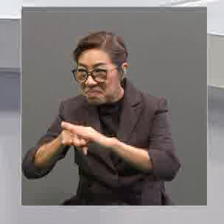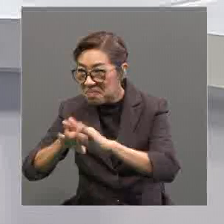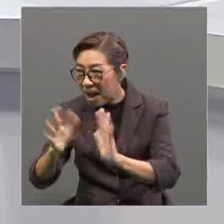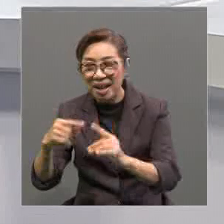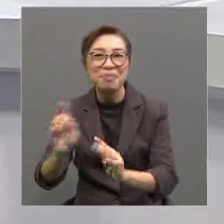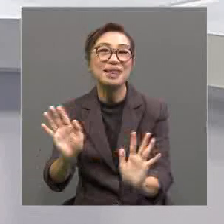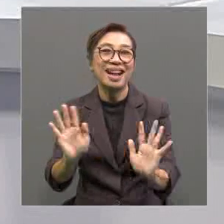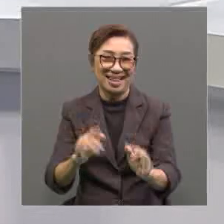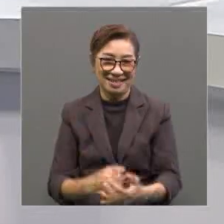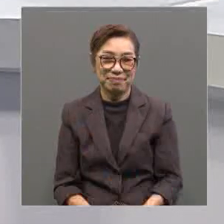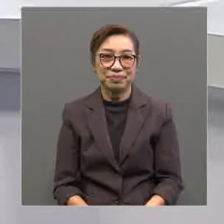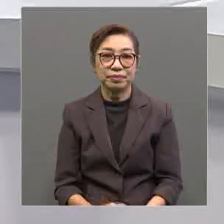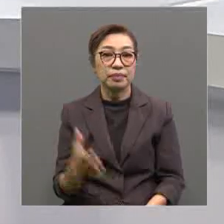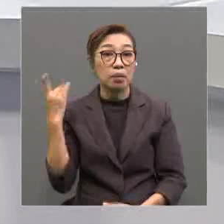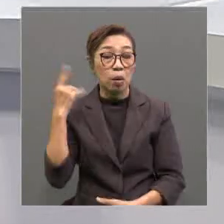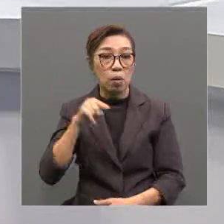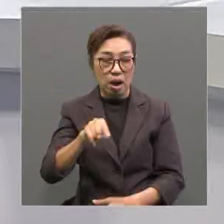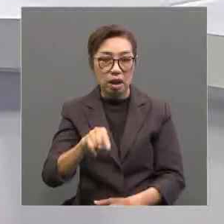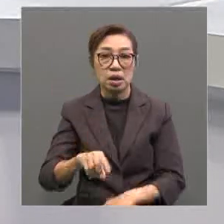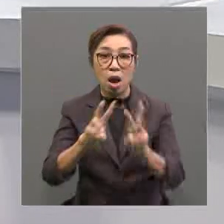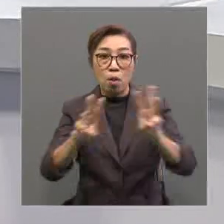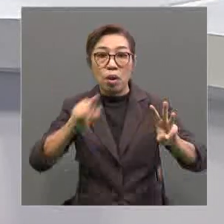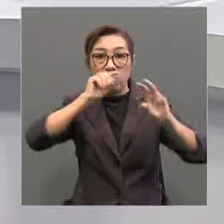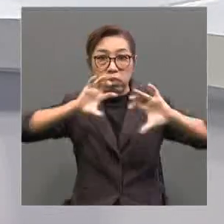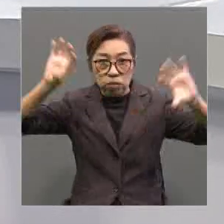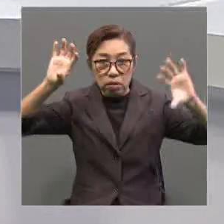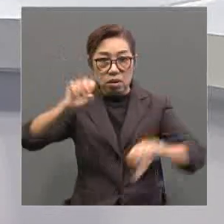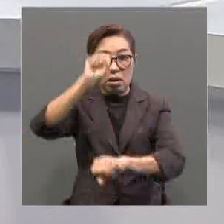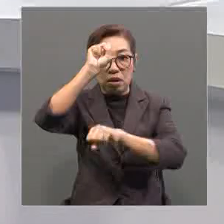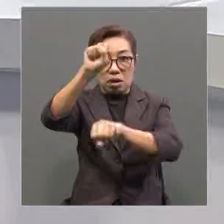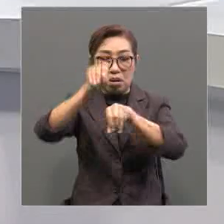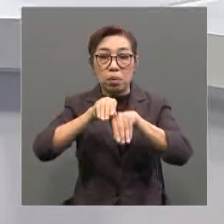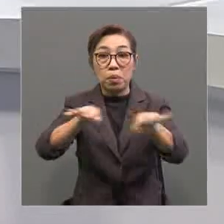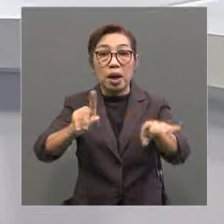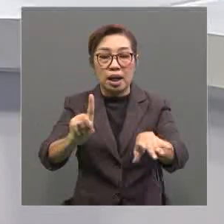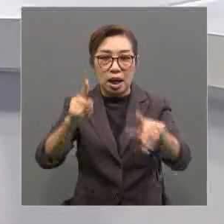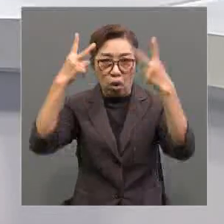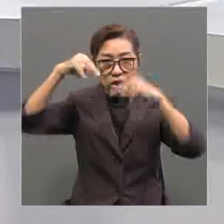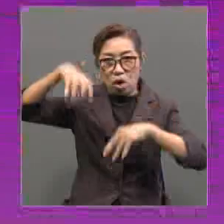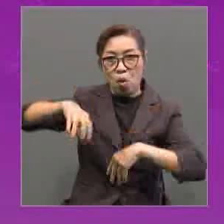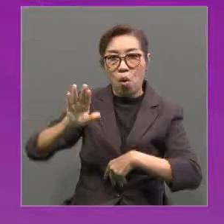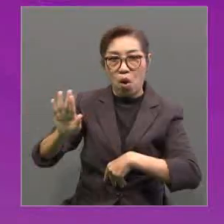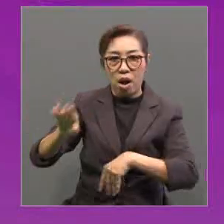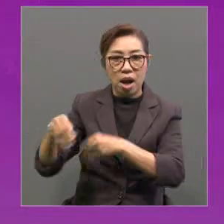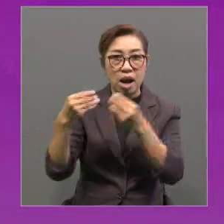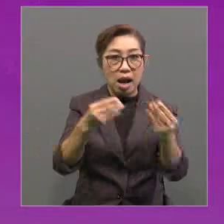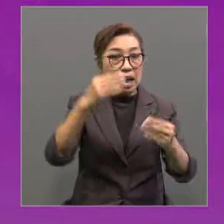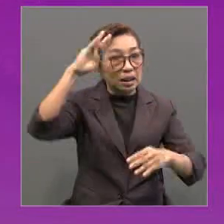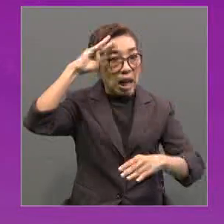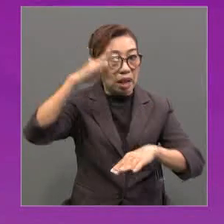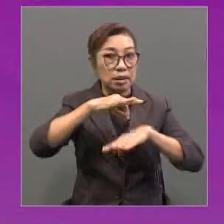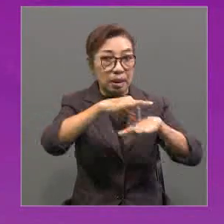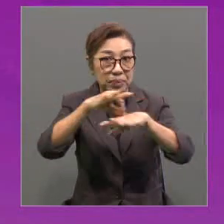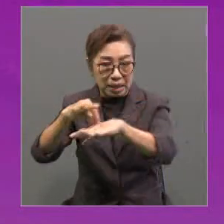เมื่อคืนที่ผ่านมาค่ะราชกิจจานุเบกษาได้เผยแพร่นะคะประกาศสำนักนายกรัฐมนตรีเรื่องให้นายทหารรับราชการ